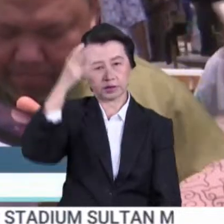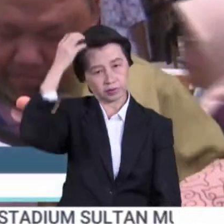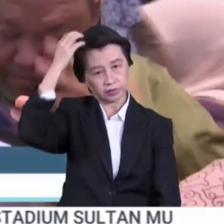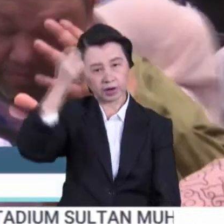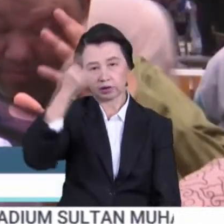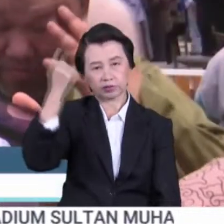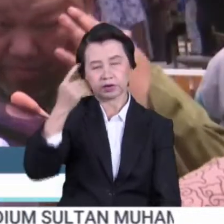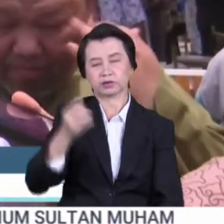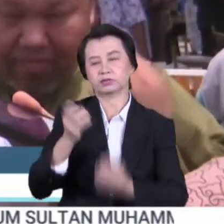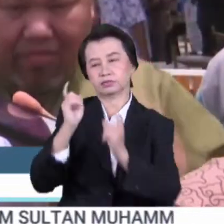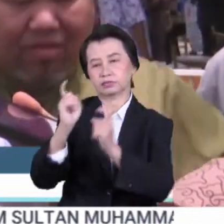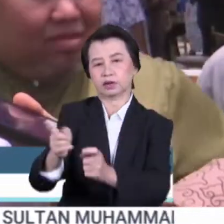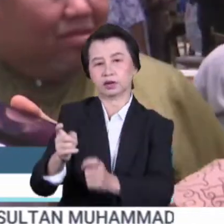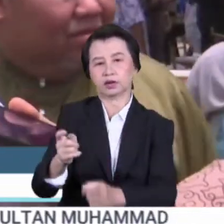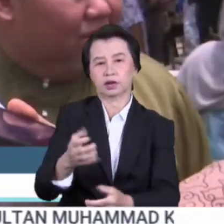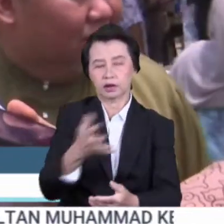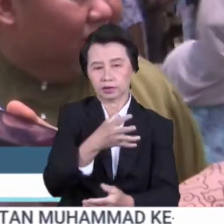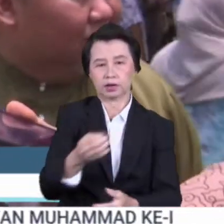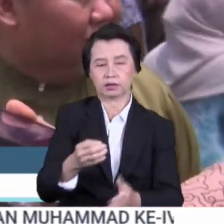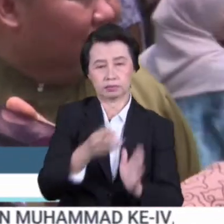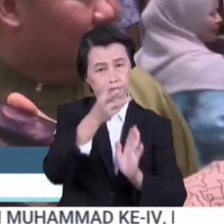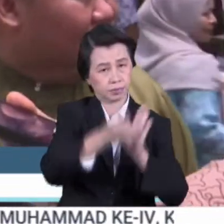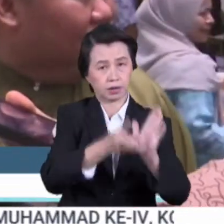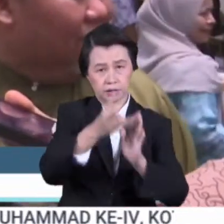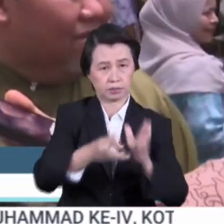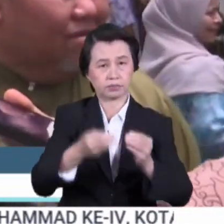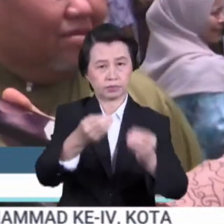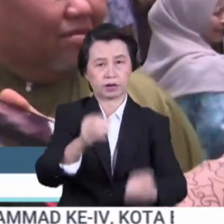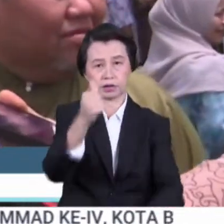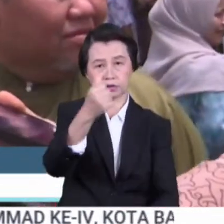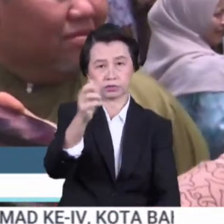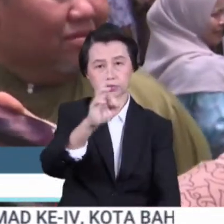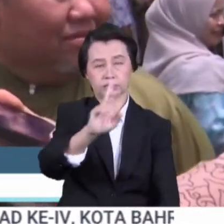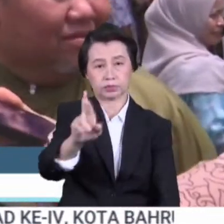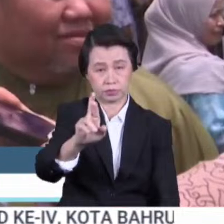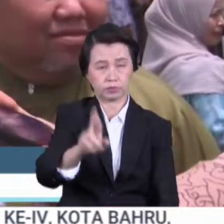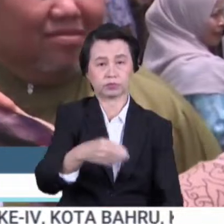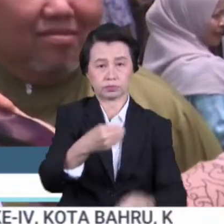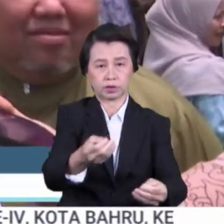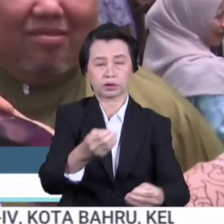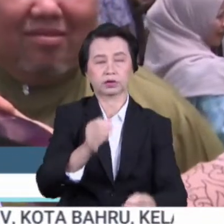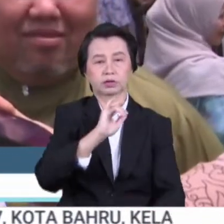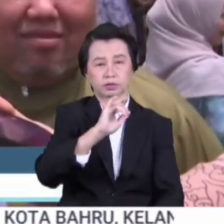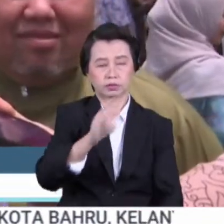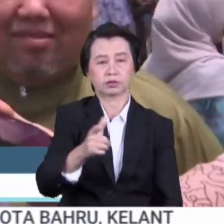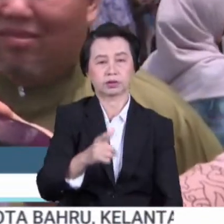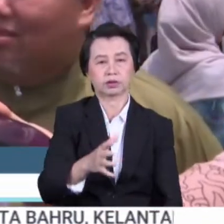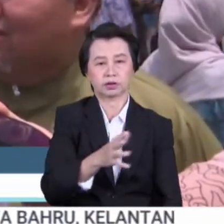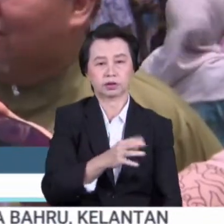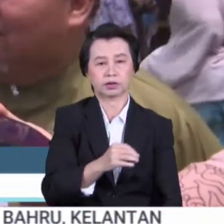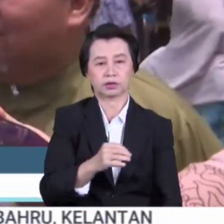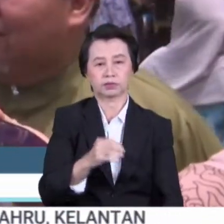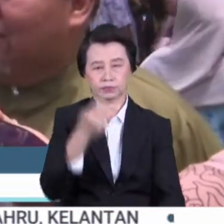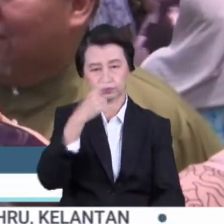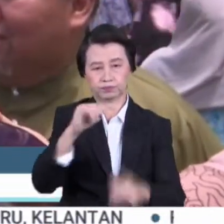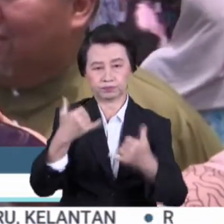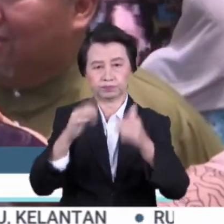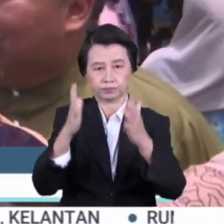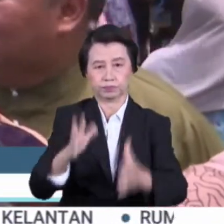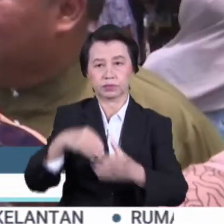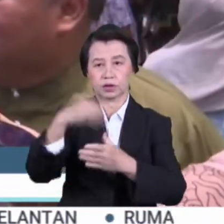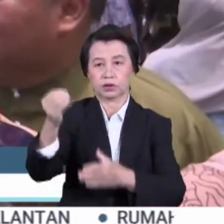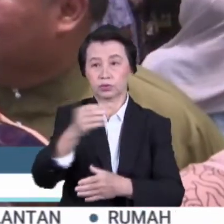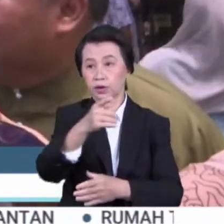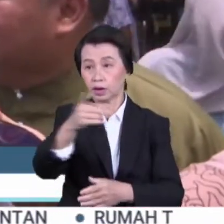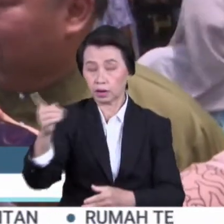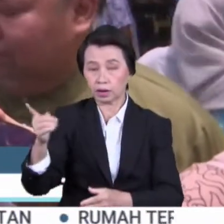memberikan RM10,000 kepada para kita untuk pergi ke Sukan SEA. Jadi harapan kerajaan negeri kepada atlet di luar sana,